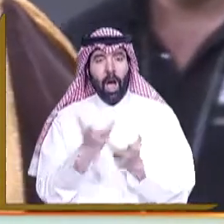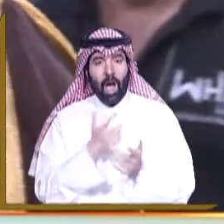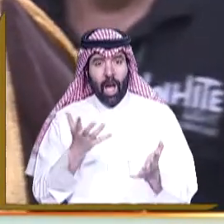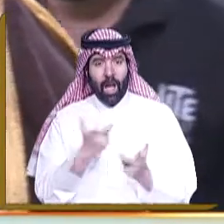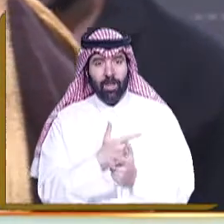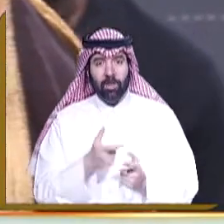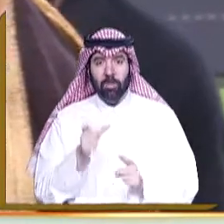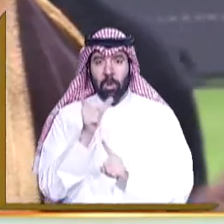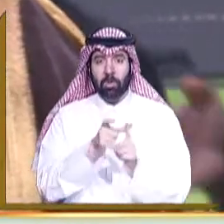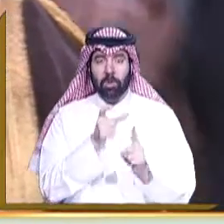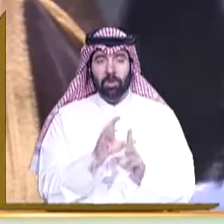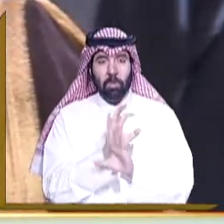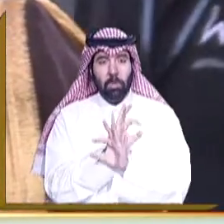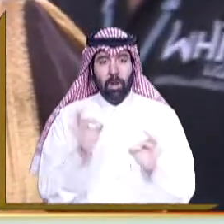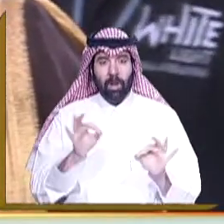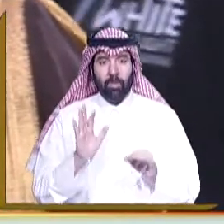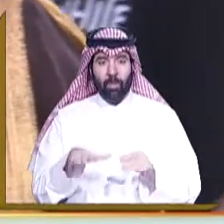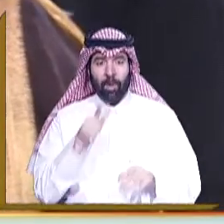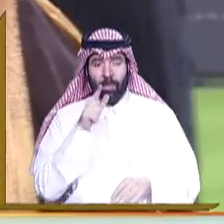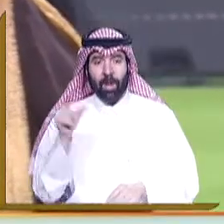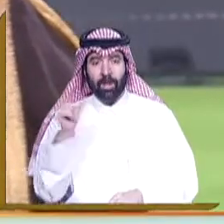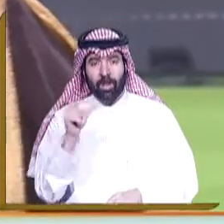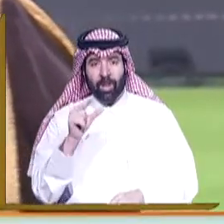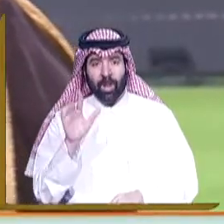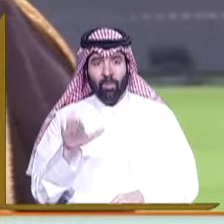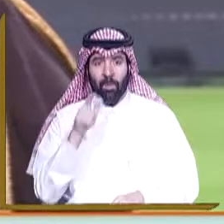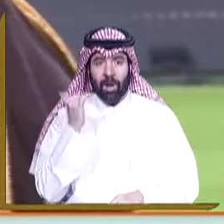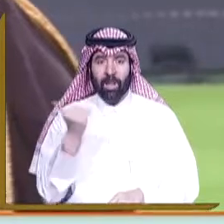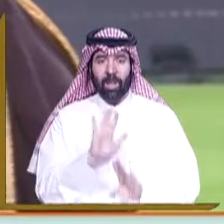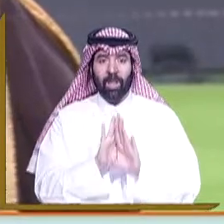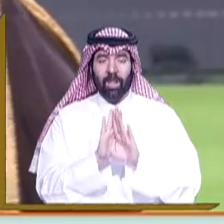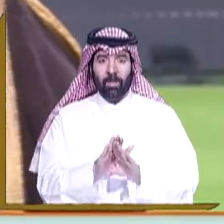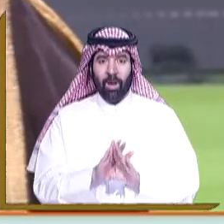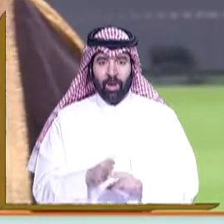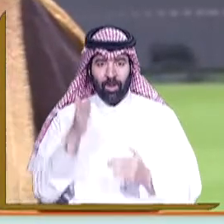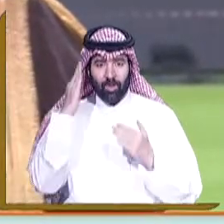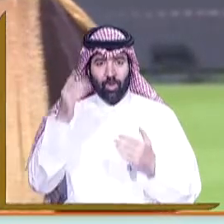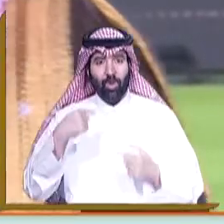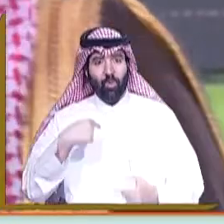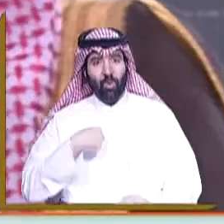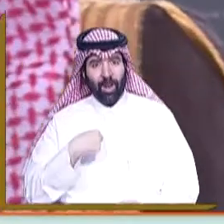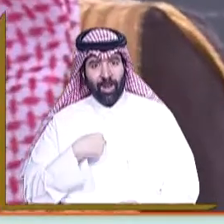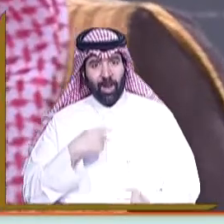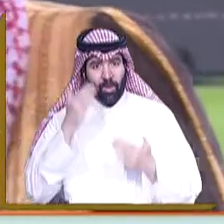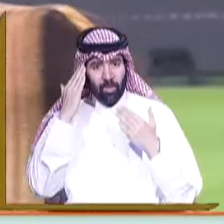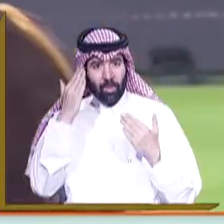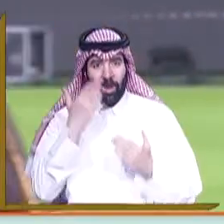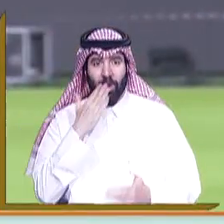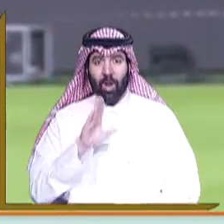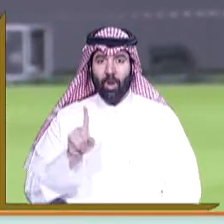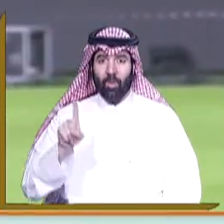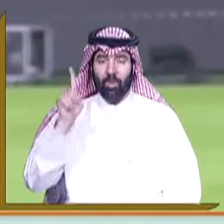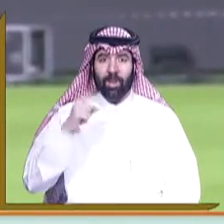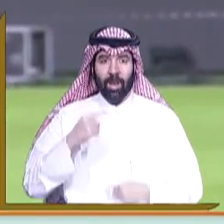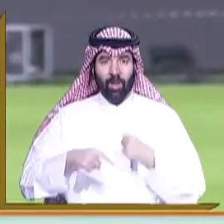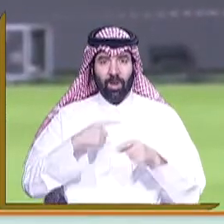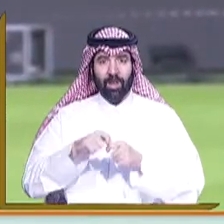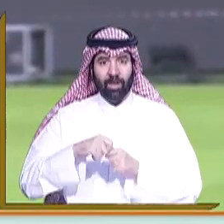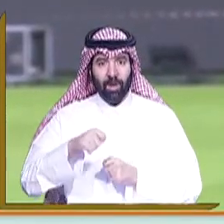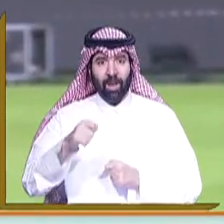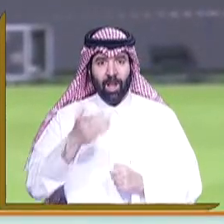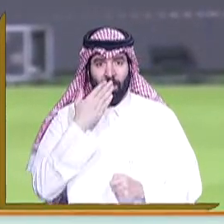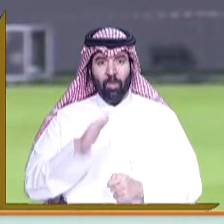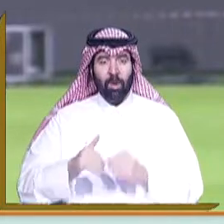الكوكبة من الأطباء والممارسين الصحيين، ومبارك لنا هذا الوطن الحمد لله يا رب، الله يديمه وجعله عمار يا